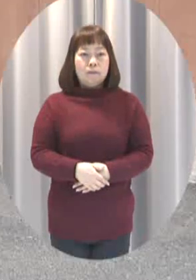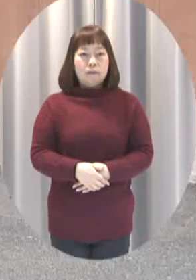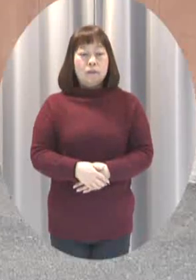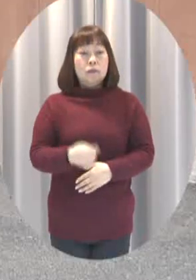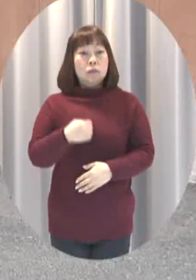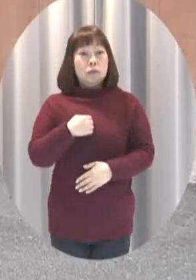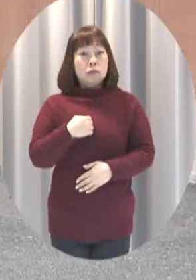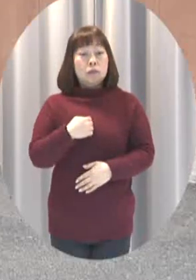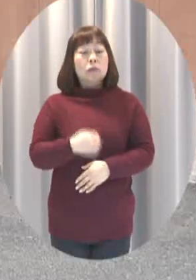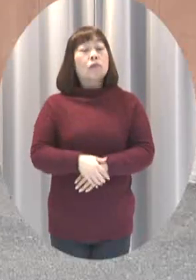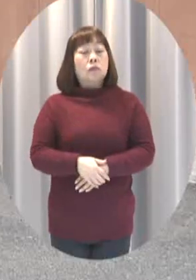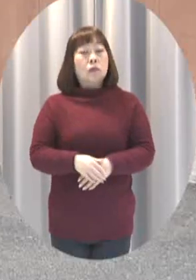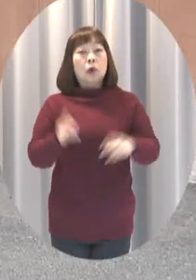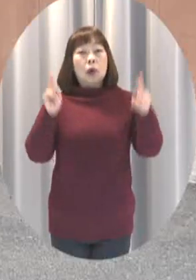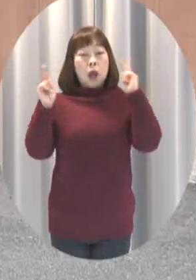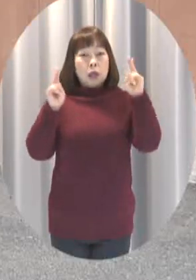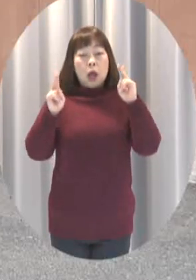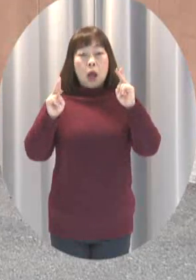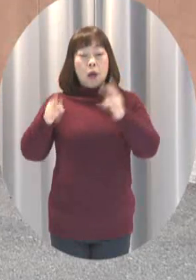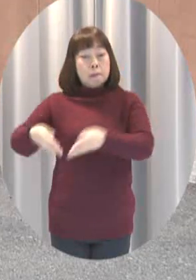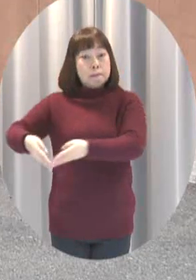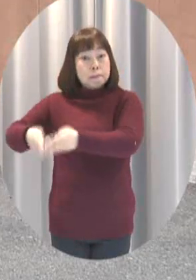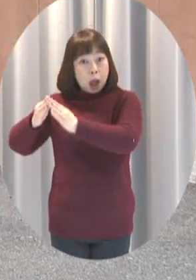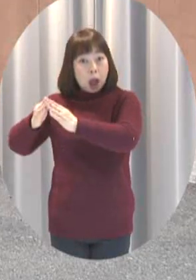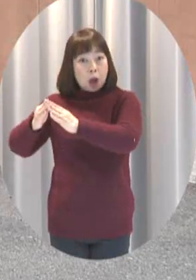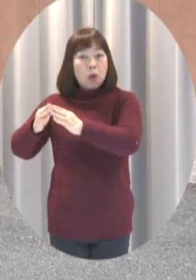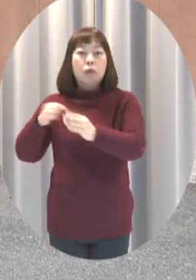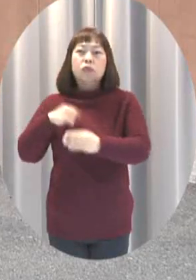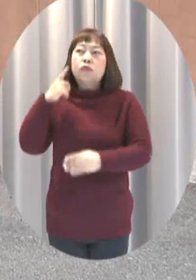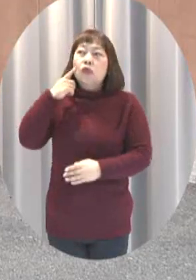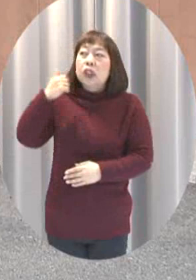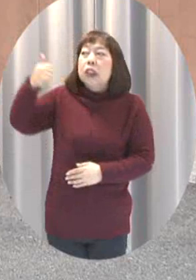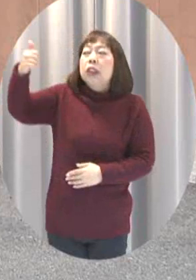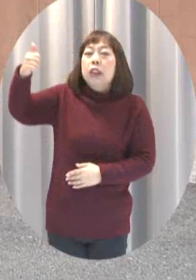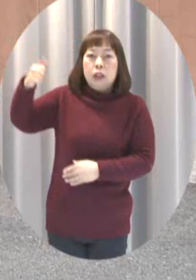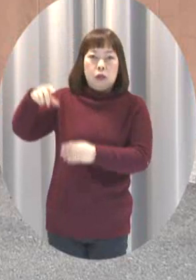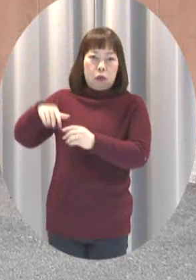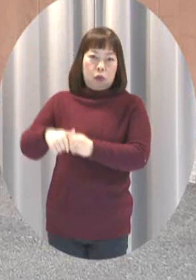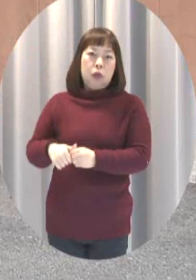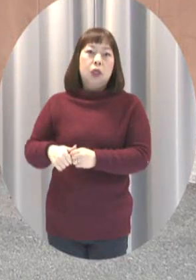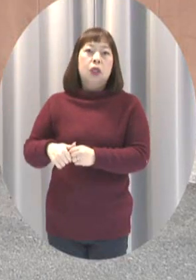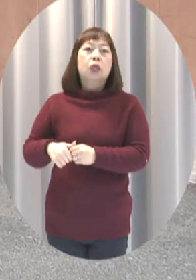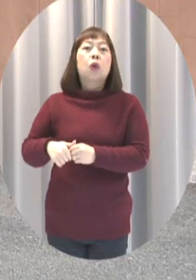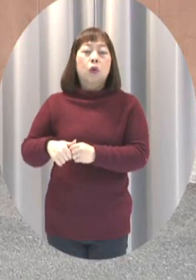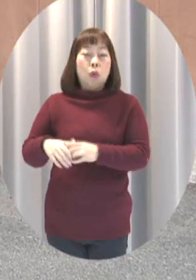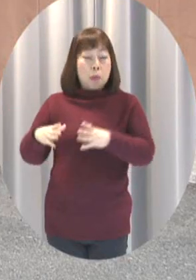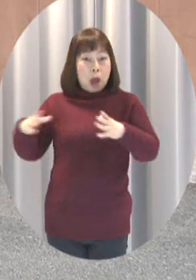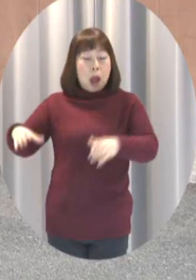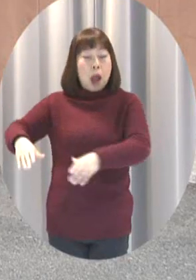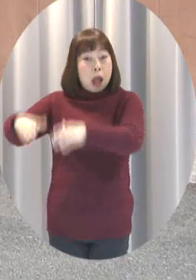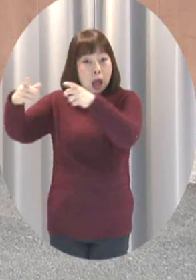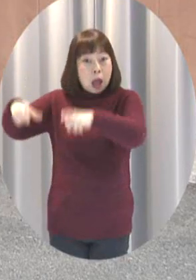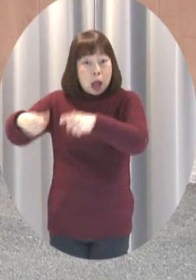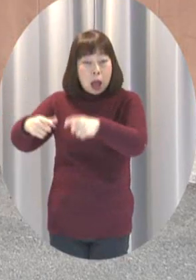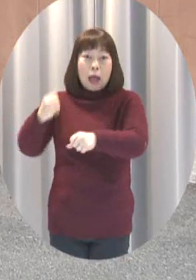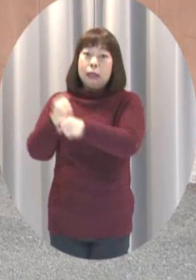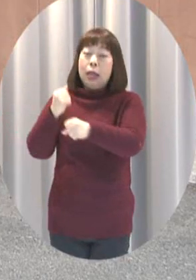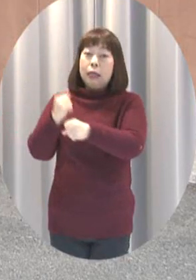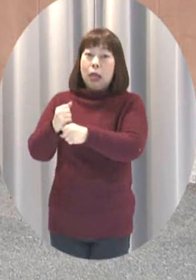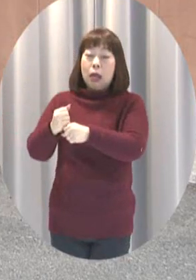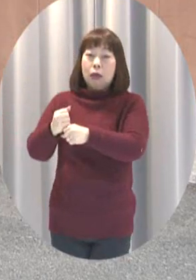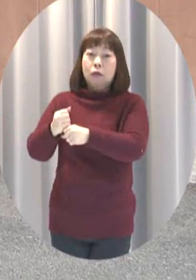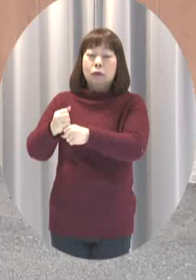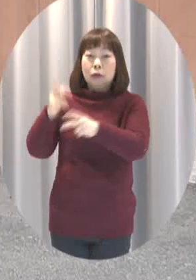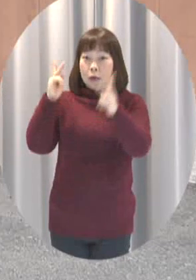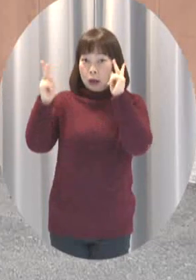弊社の創業は父の時代に粗大生産業として創